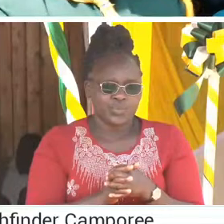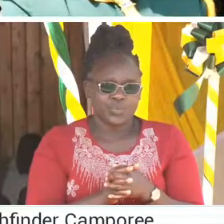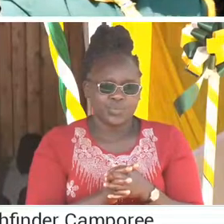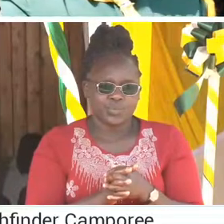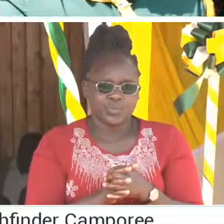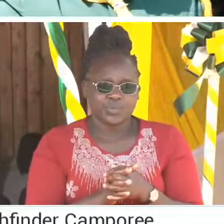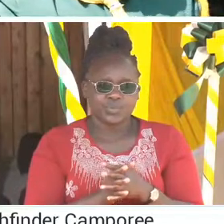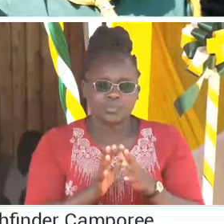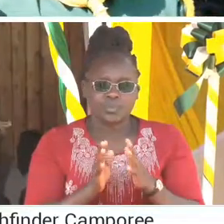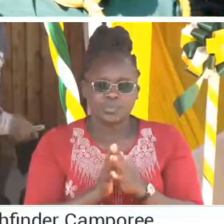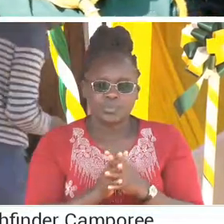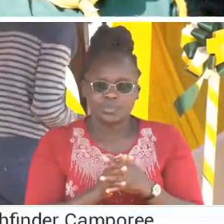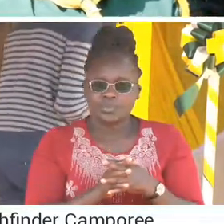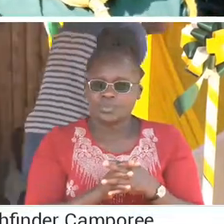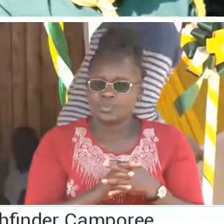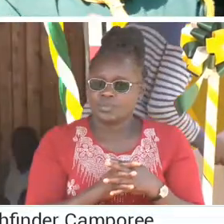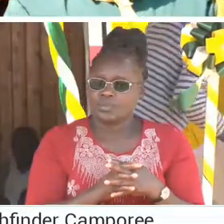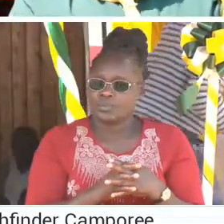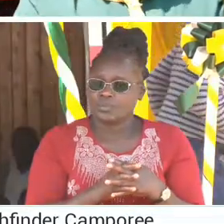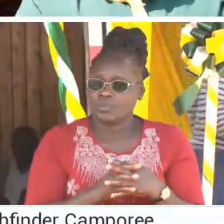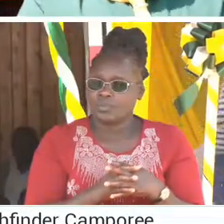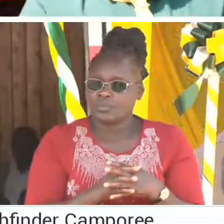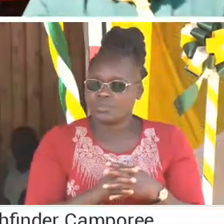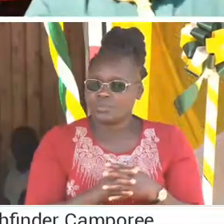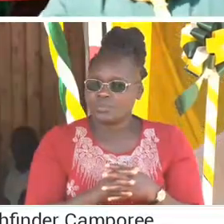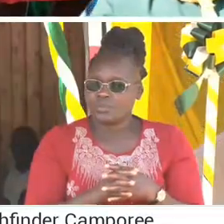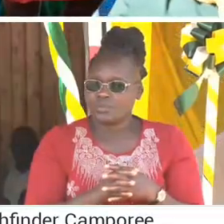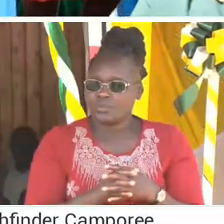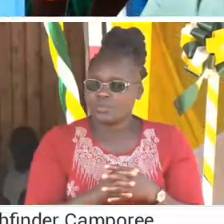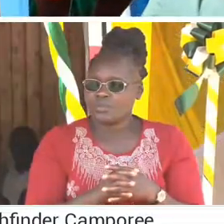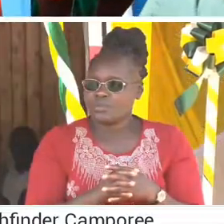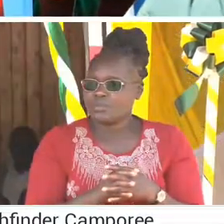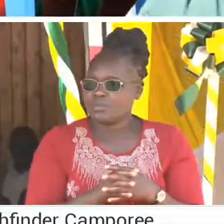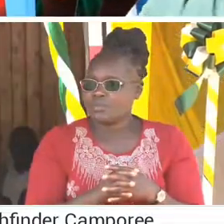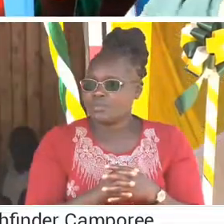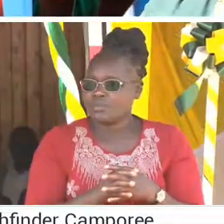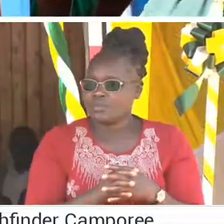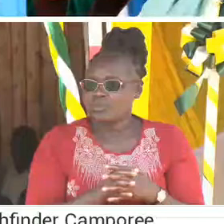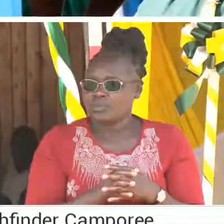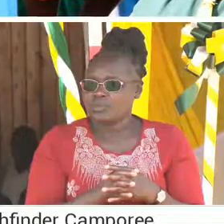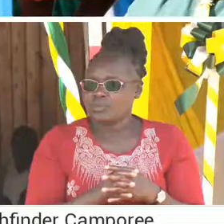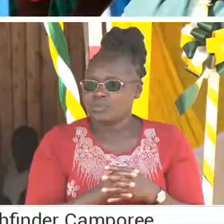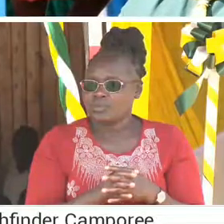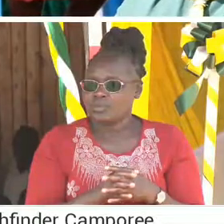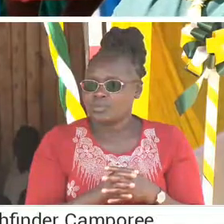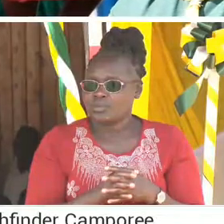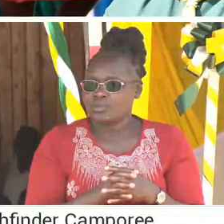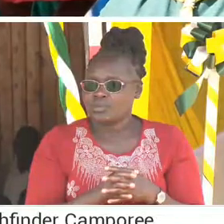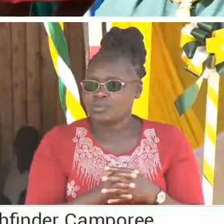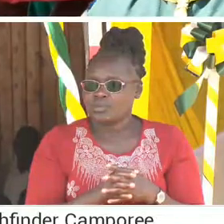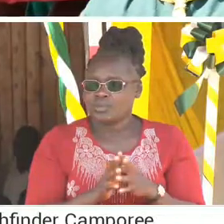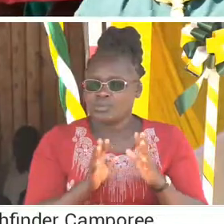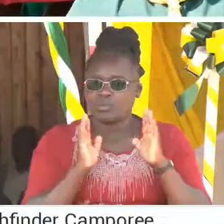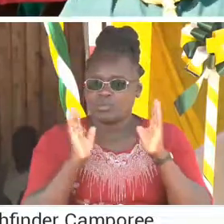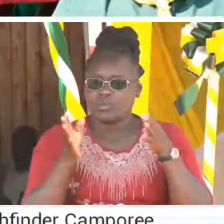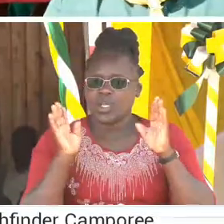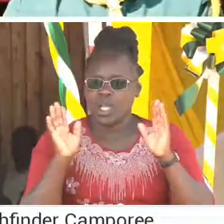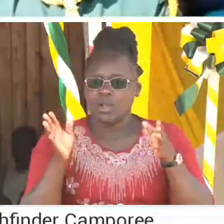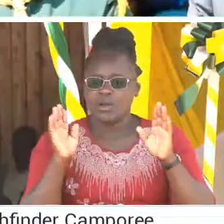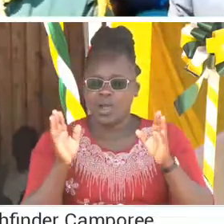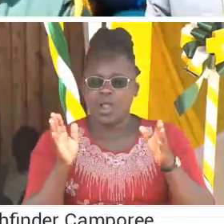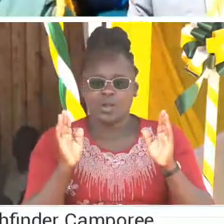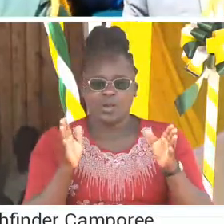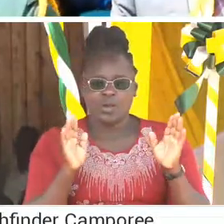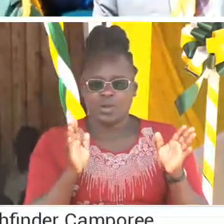salamia kundi la Bwana na mtasame bande hii. Amjambo katika Kristo. Amjambo tena. Asante.